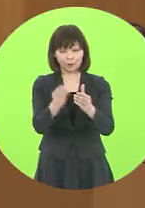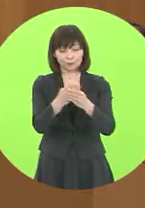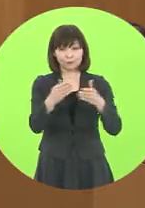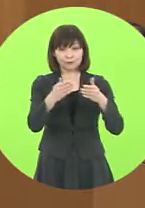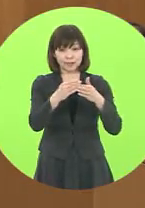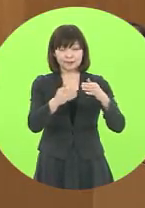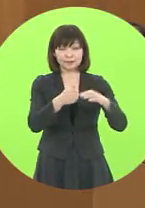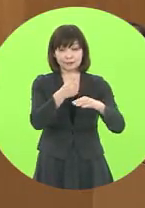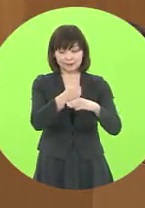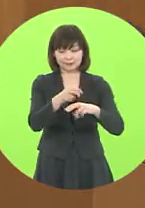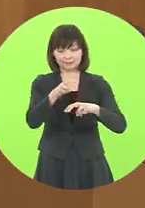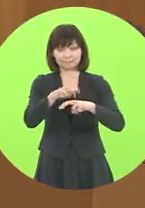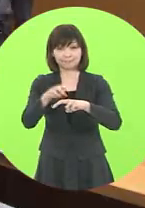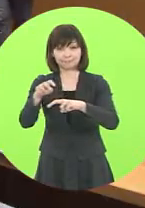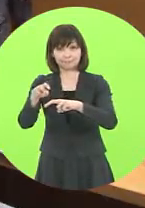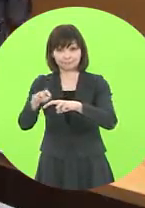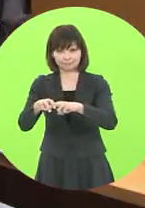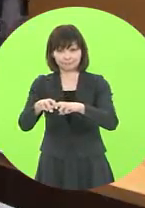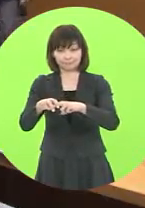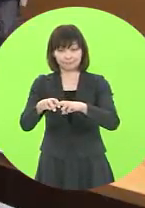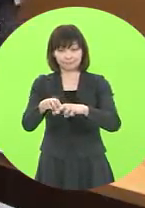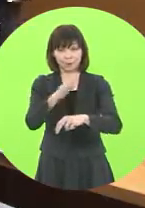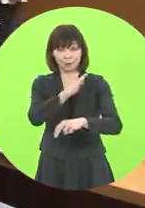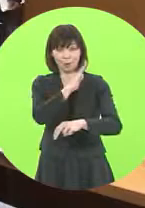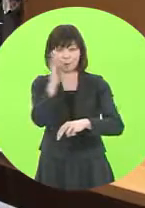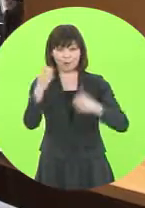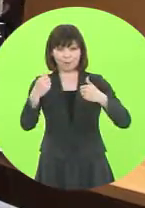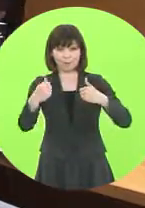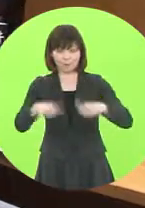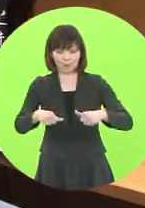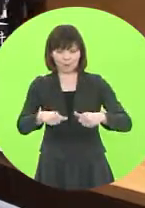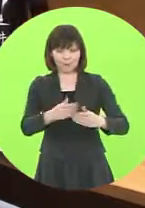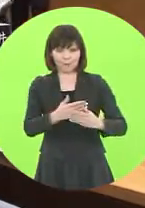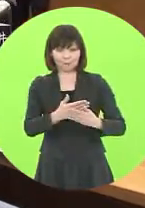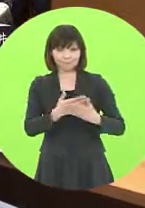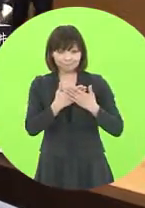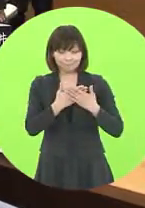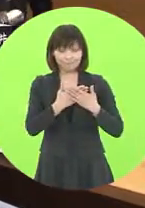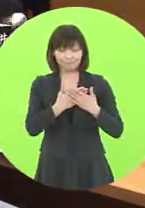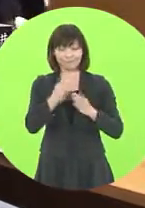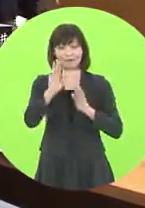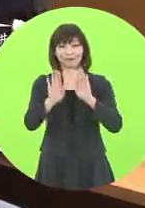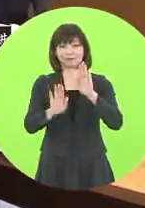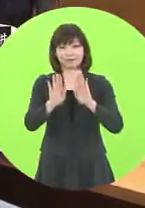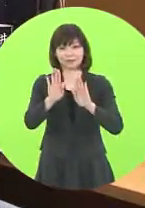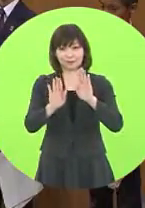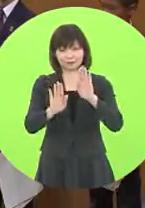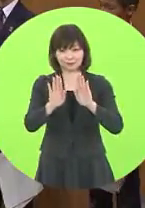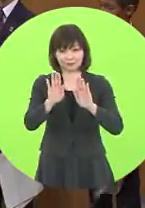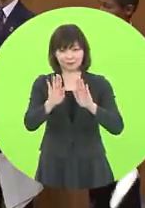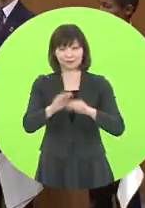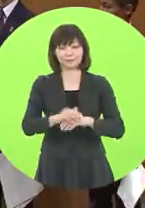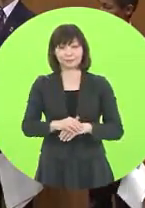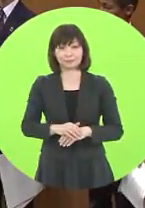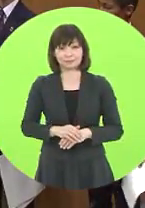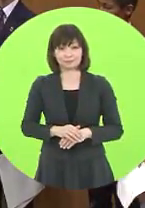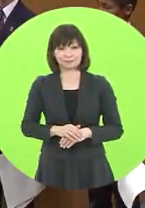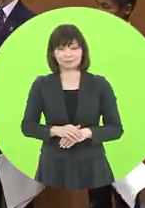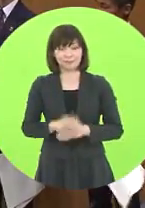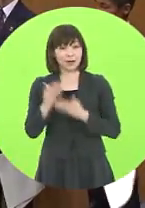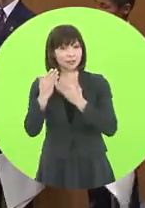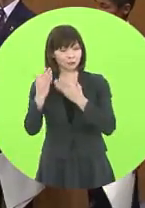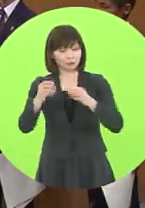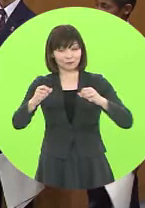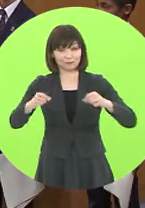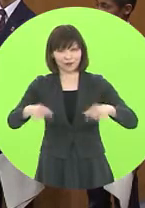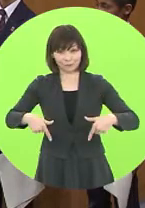事などが出席。本番さながらの緊張感の中で行われたんだ。いよいよ質疑がスタ